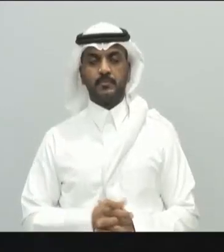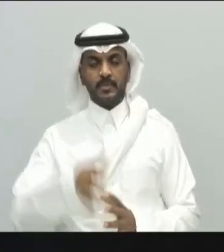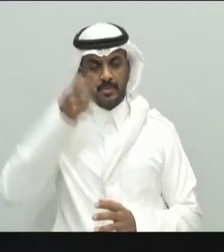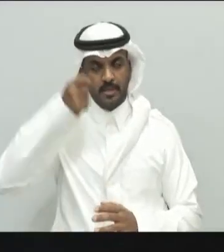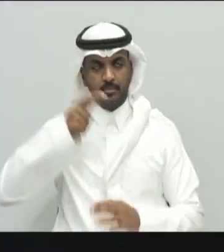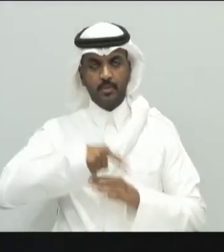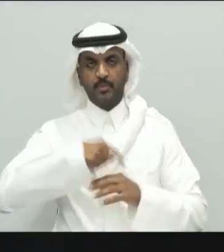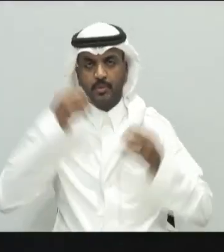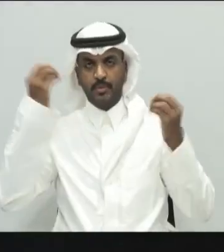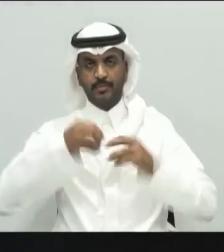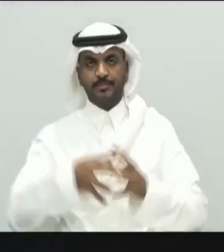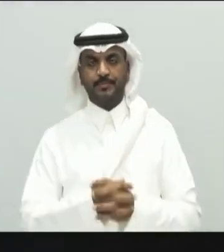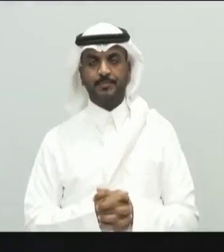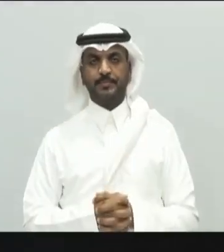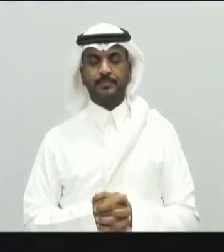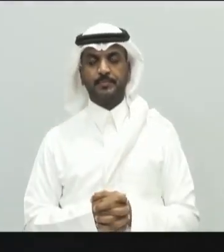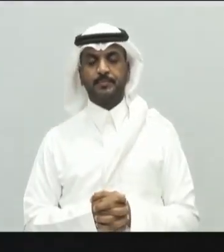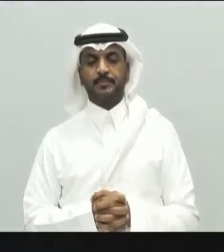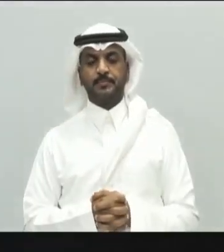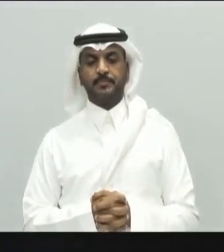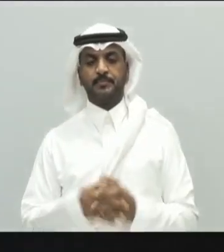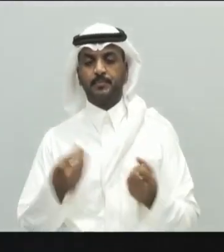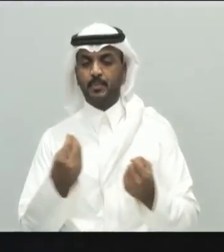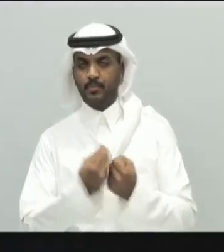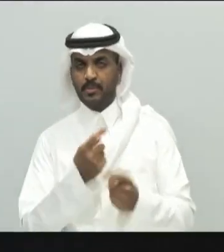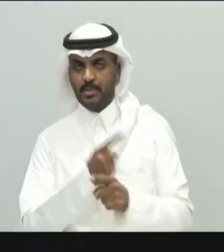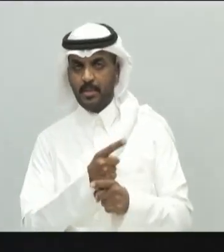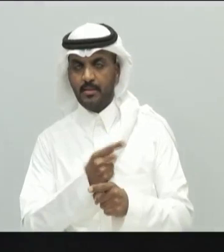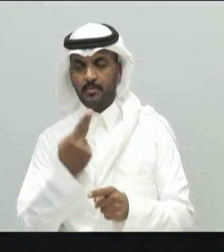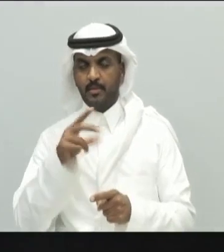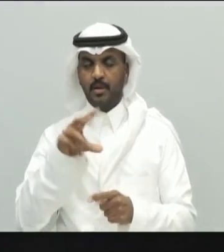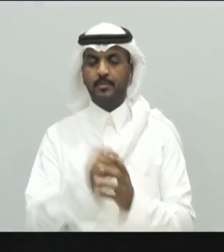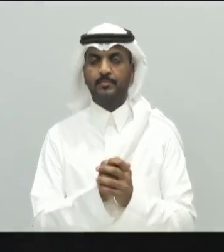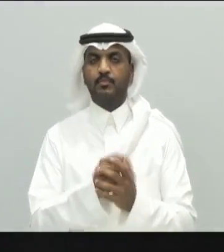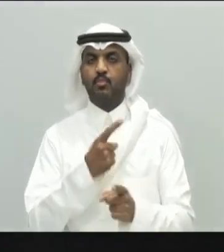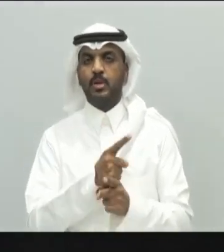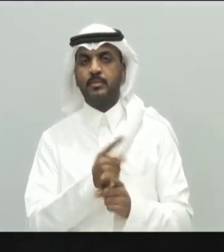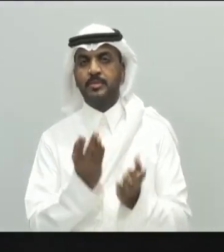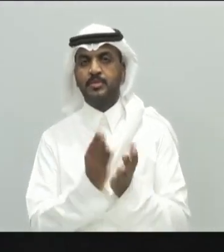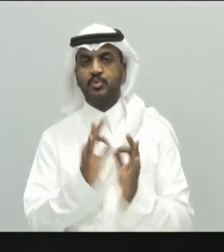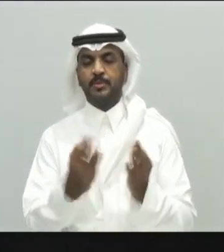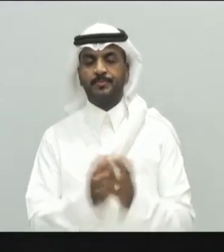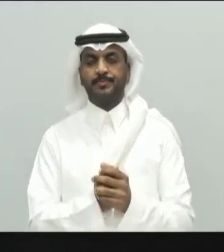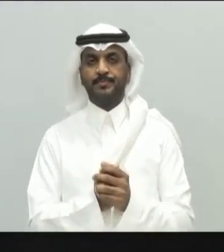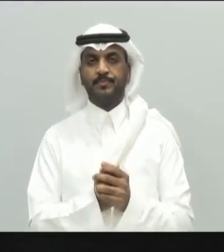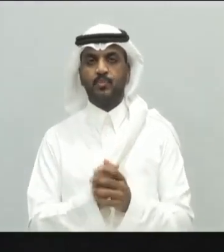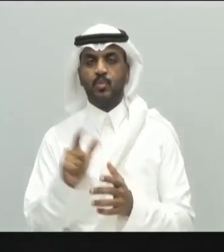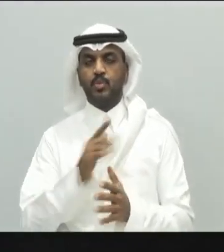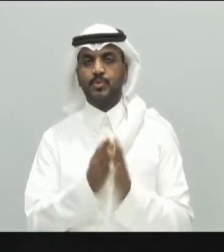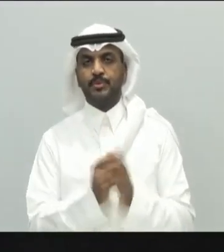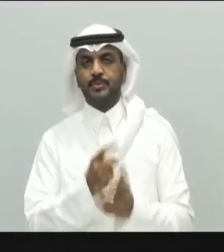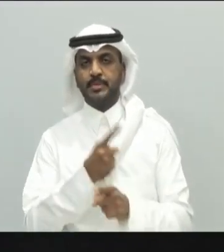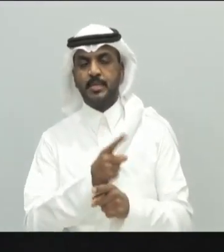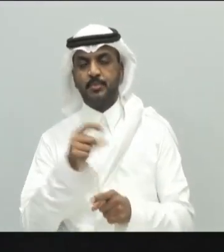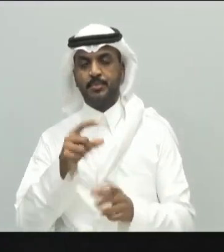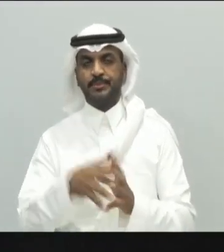السلام عليكم ورحمه الله وبركاته معكم استاذ عبد الله عنزي معلم الدراسات الاجتماعيه وعلى لغه اشاره